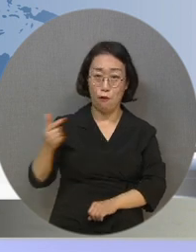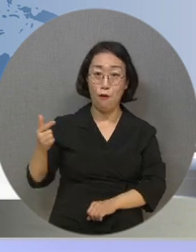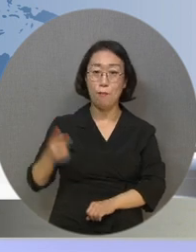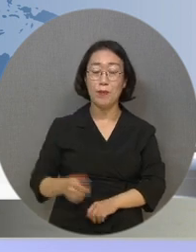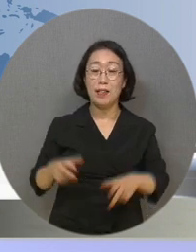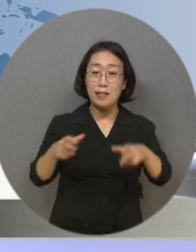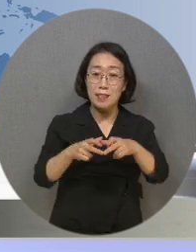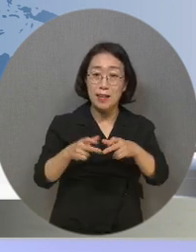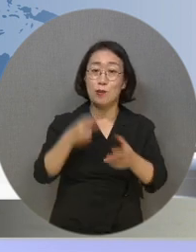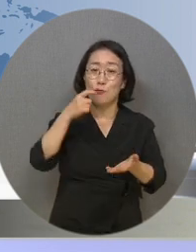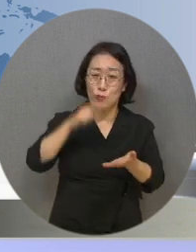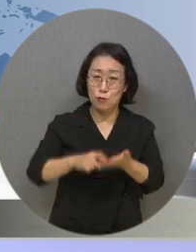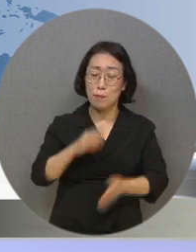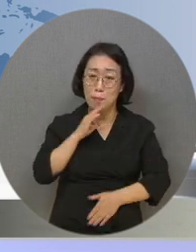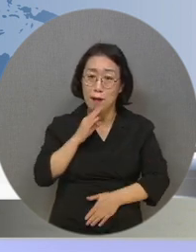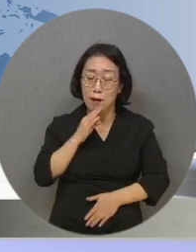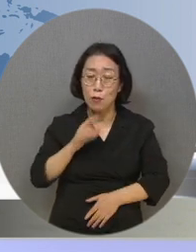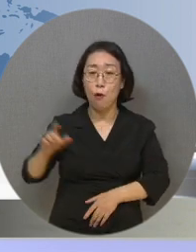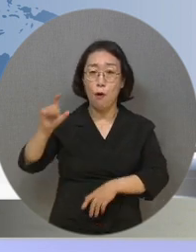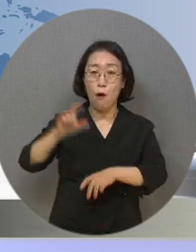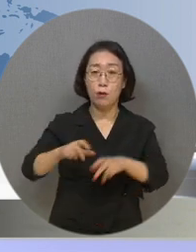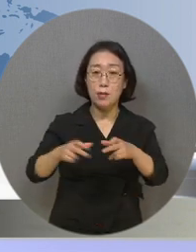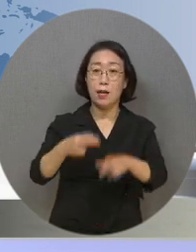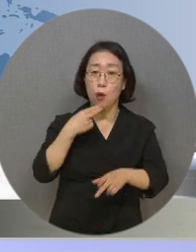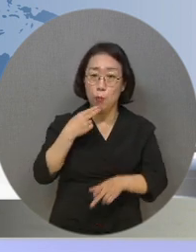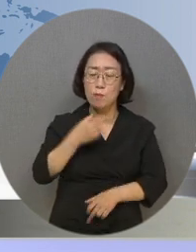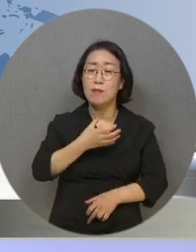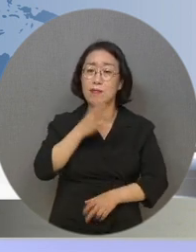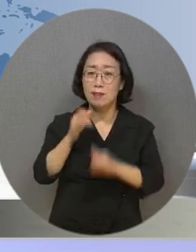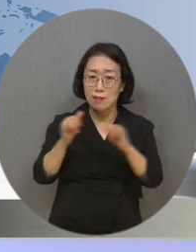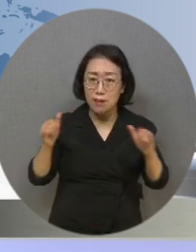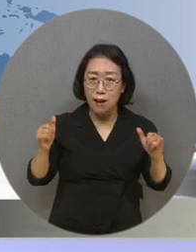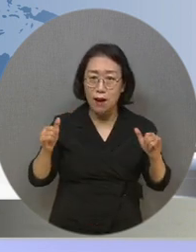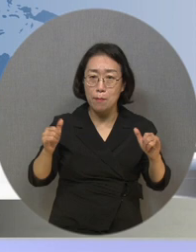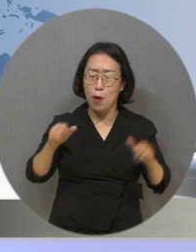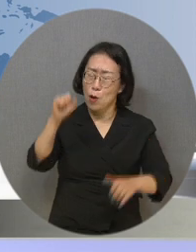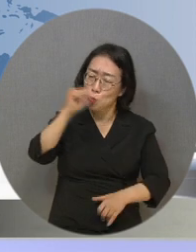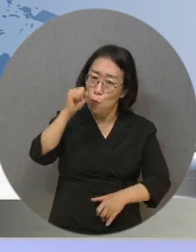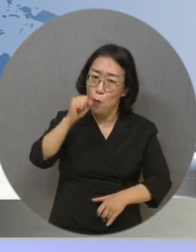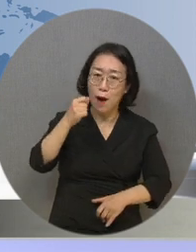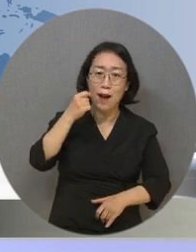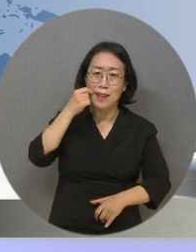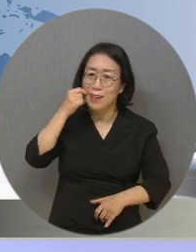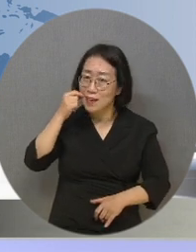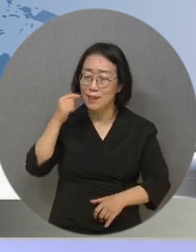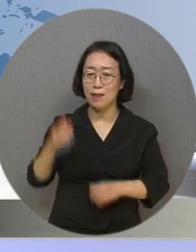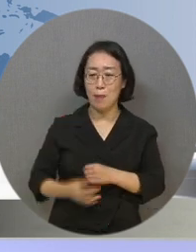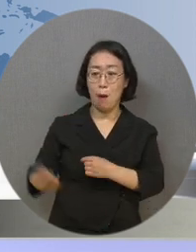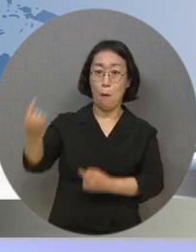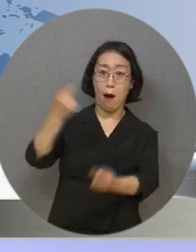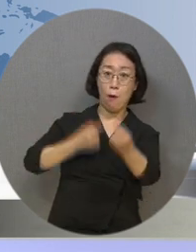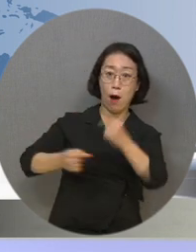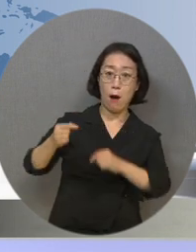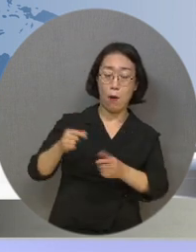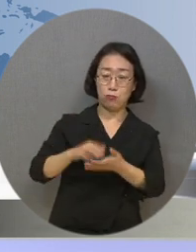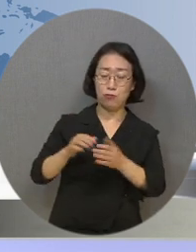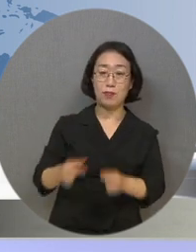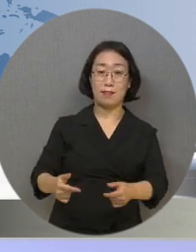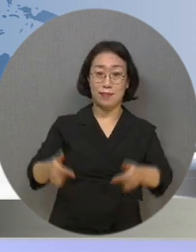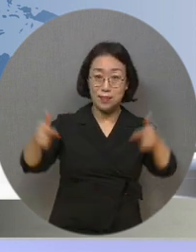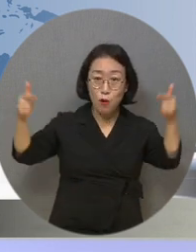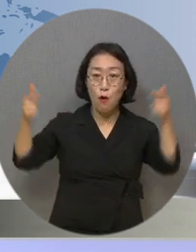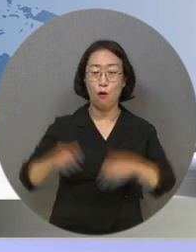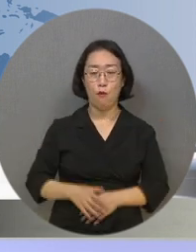누구나 쉽게 할 수 있다는 장점 탓에 이 비장애인 노년층에서도 인기를 끌면서 최근 파크골프 인구가 급격히